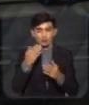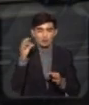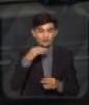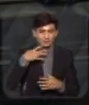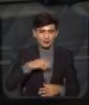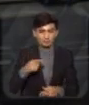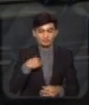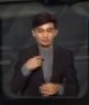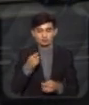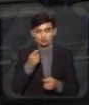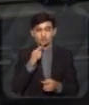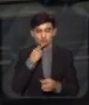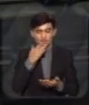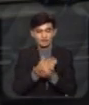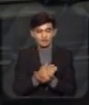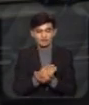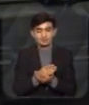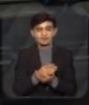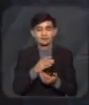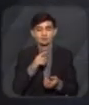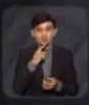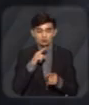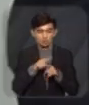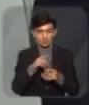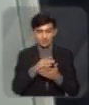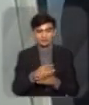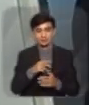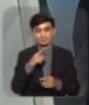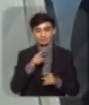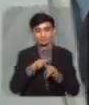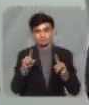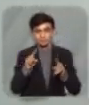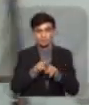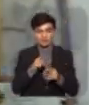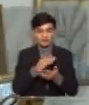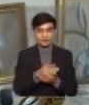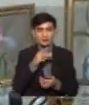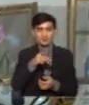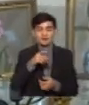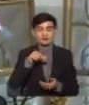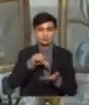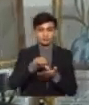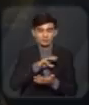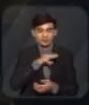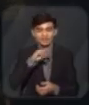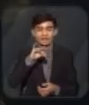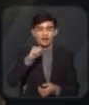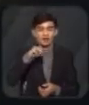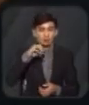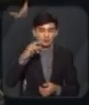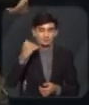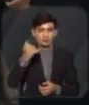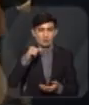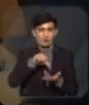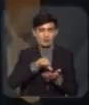ойнау сәл өзгеше болып жатыр, қиыншылықтары да бар. Үлкен шығармашылық жолды еңсерген театр актерлері шенділер білмей, білсе